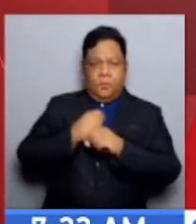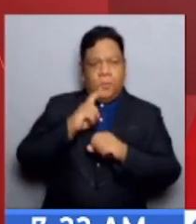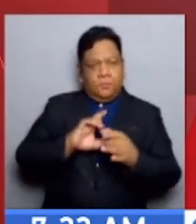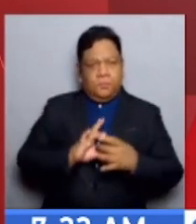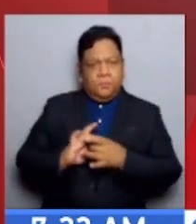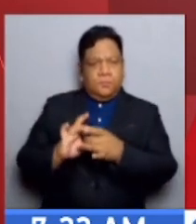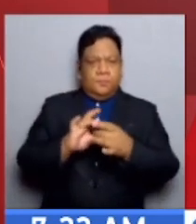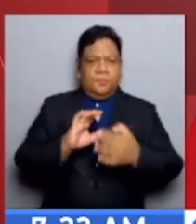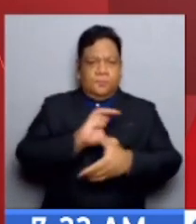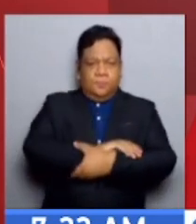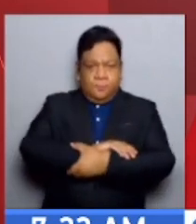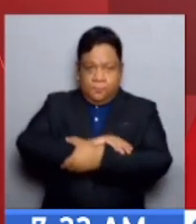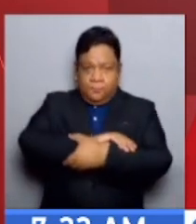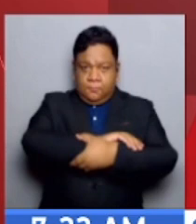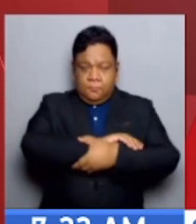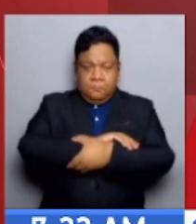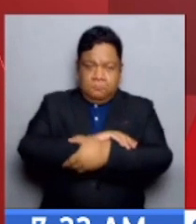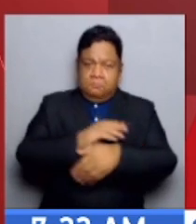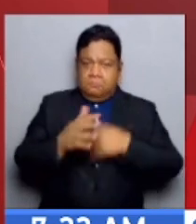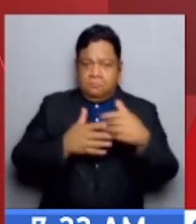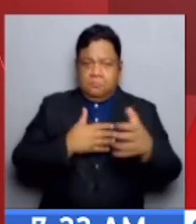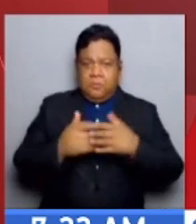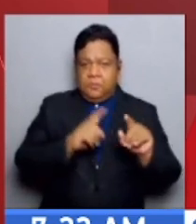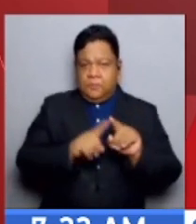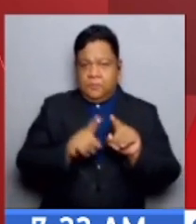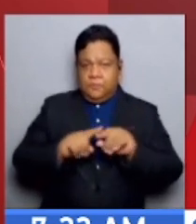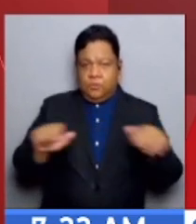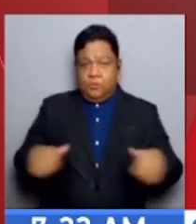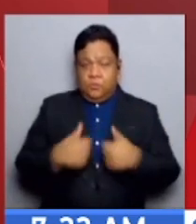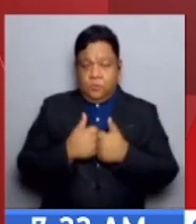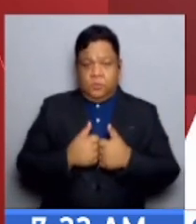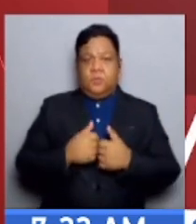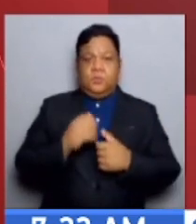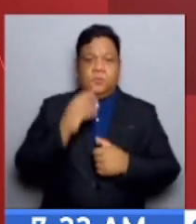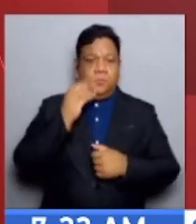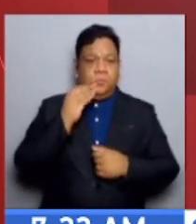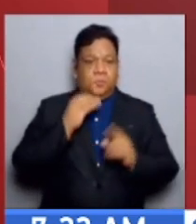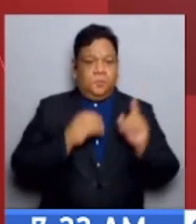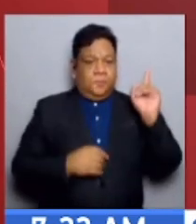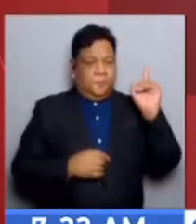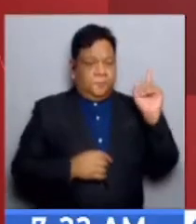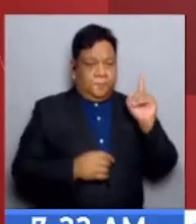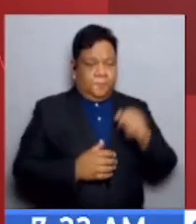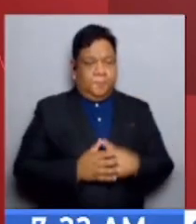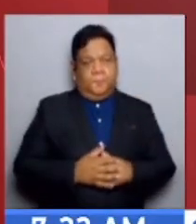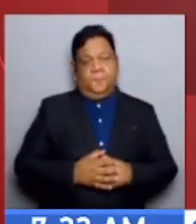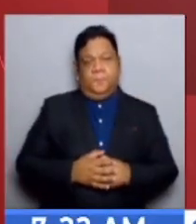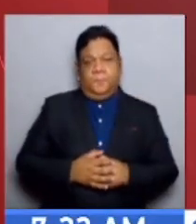mga pagsubok ang panawagan naman ni Flora Linfea.